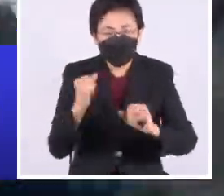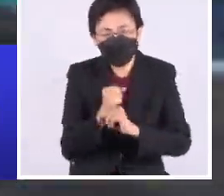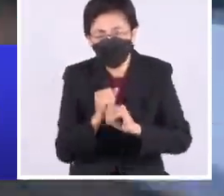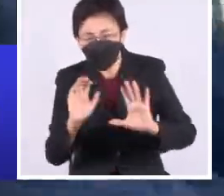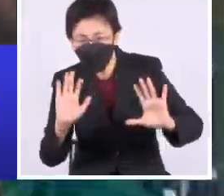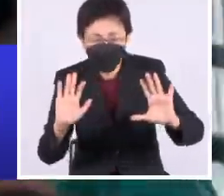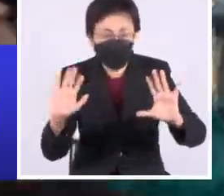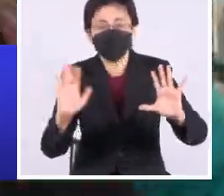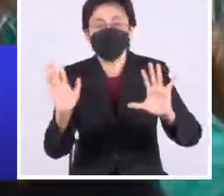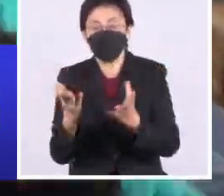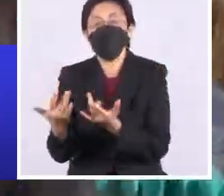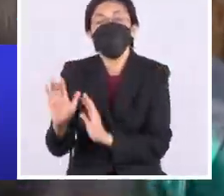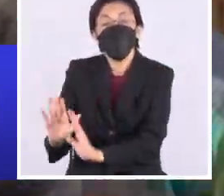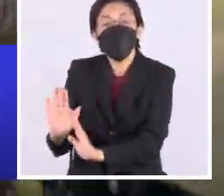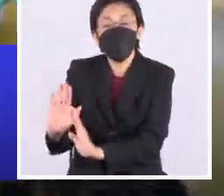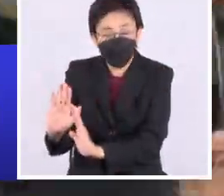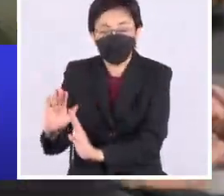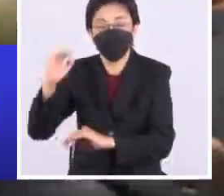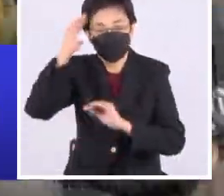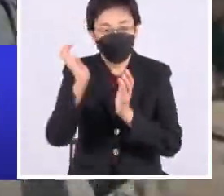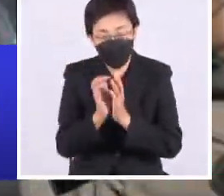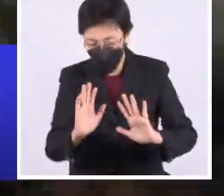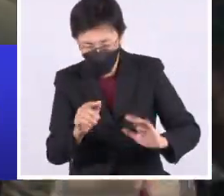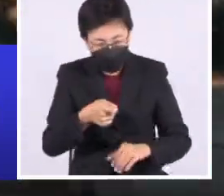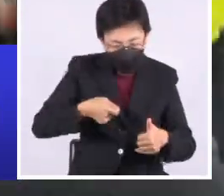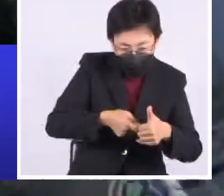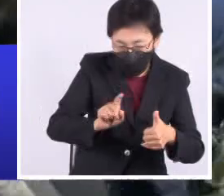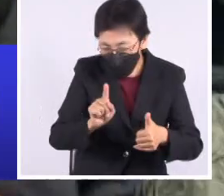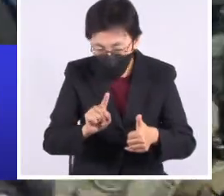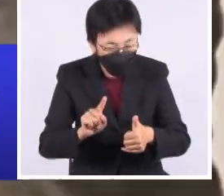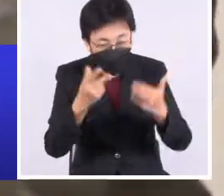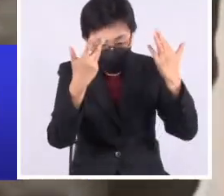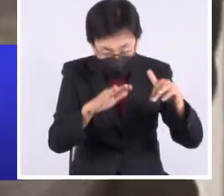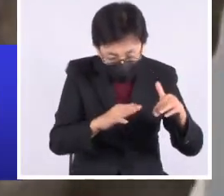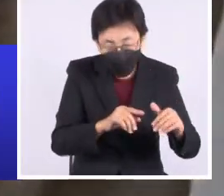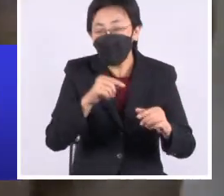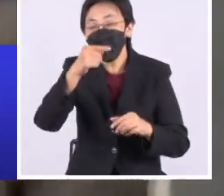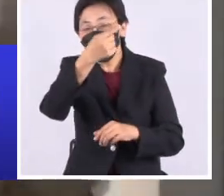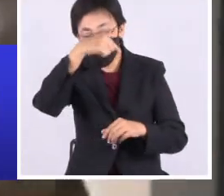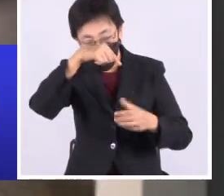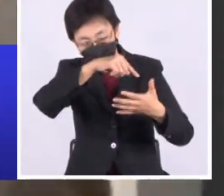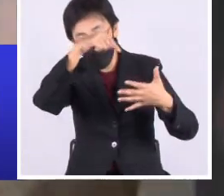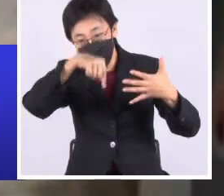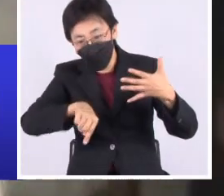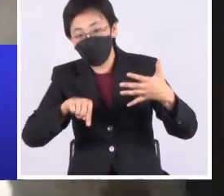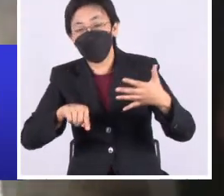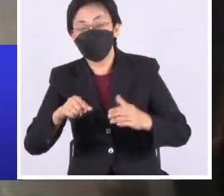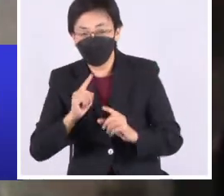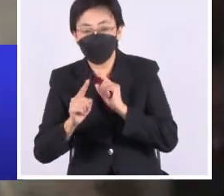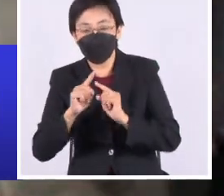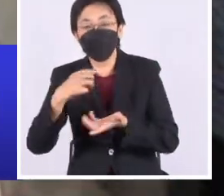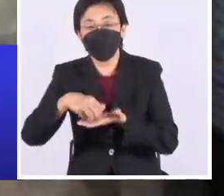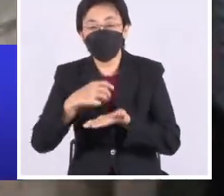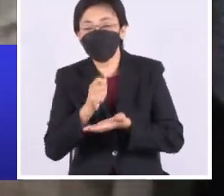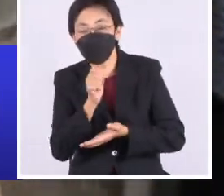นะครับให้รออยู่ด้านล่างเดี๋ยวจะมาเล่าให้ฟังว่าอย่างนั้นผู้บังคับการตำรวจภูธรจังหวัดสมุทรปราการพลตำรวจตรีชุมพลพุ่มพวง